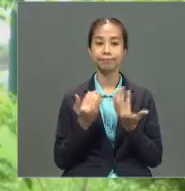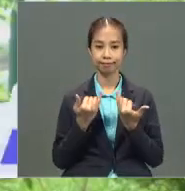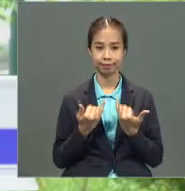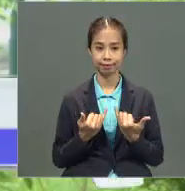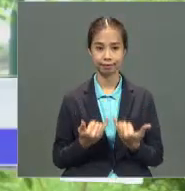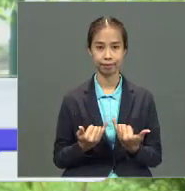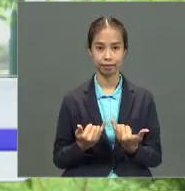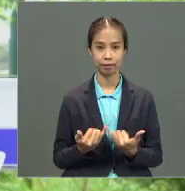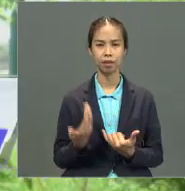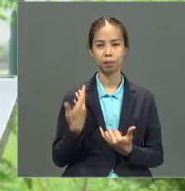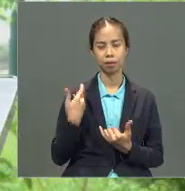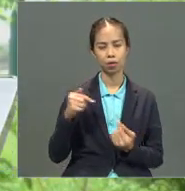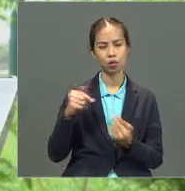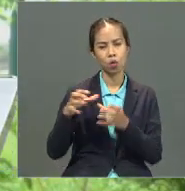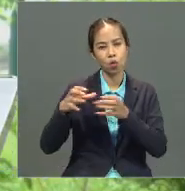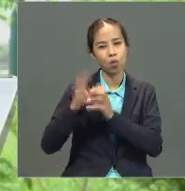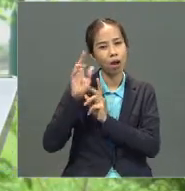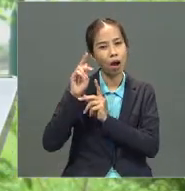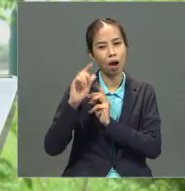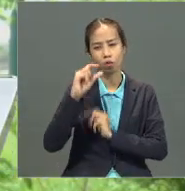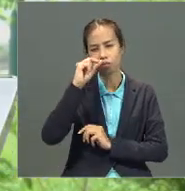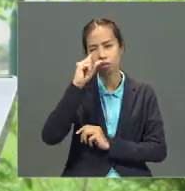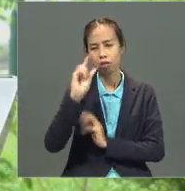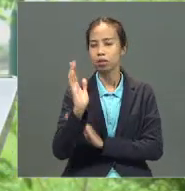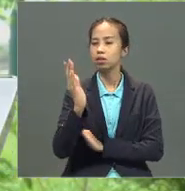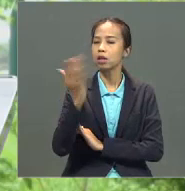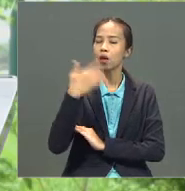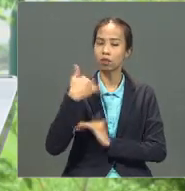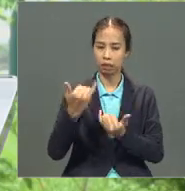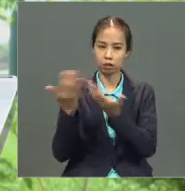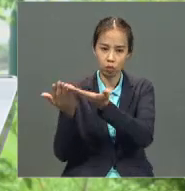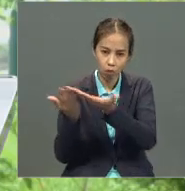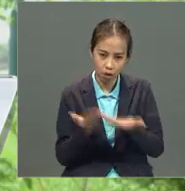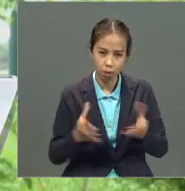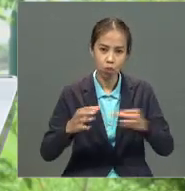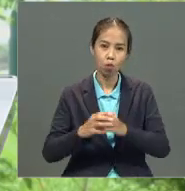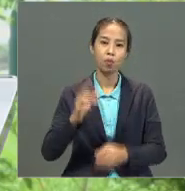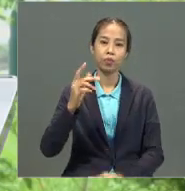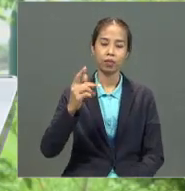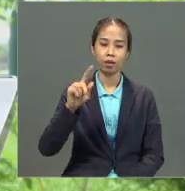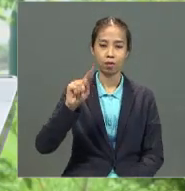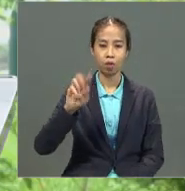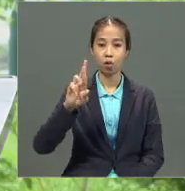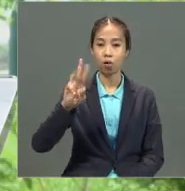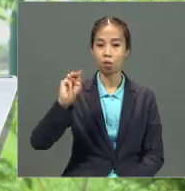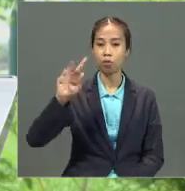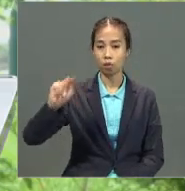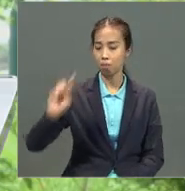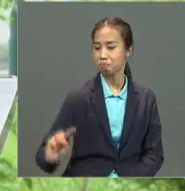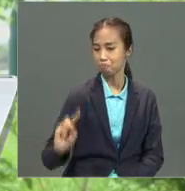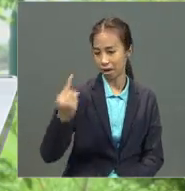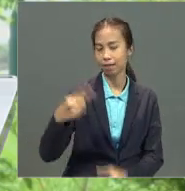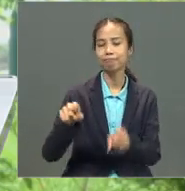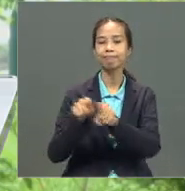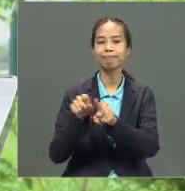วันนี้นะคะสื่อมวลชนเองก็ต้องตื่นเช้านะคะมาต้อนรับคณะรัฐมนตรีชุดใหม่เช่นเดียวกันค่ะซึ่งรัฐมนตรีใหม่แต่ละค